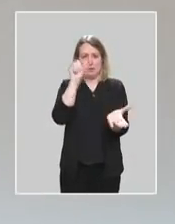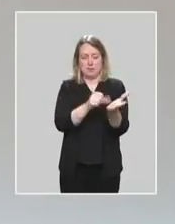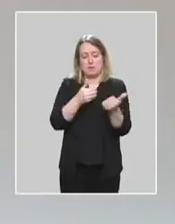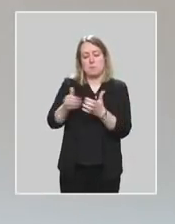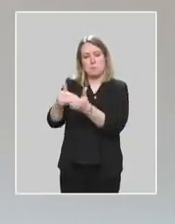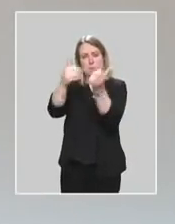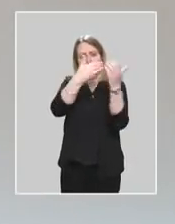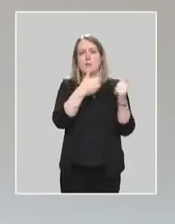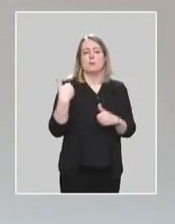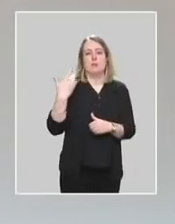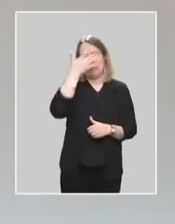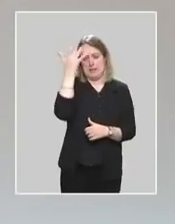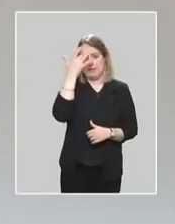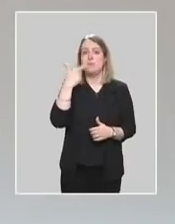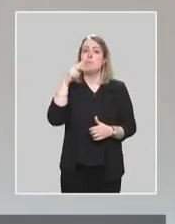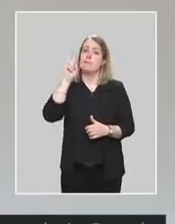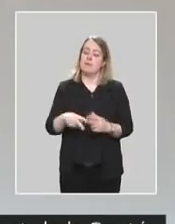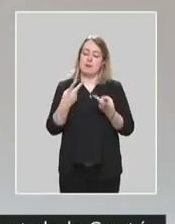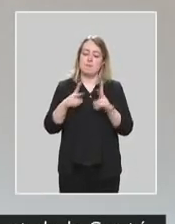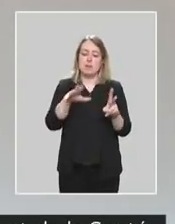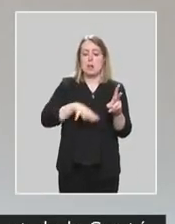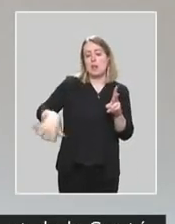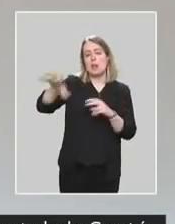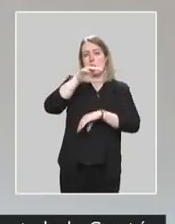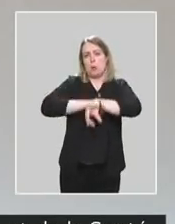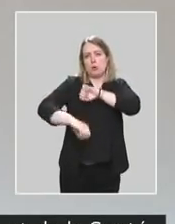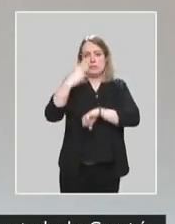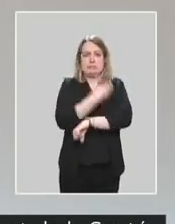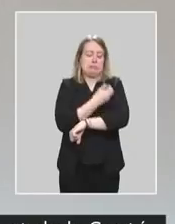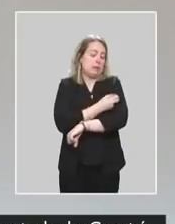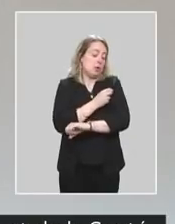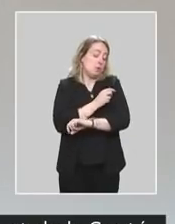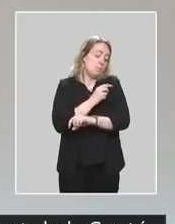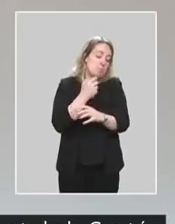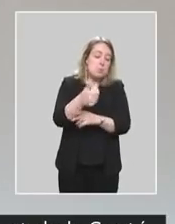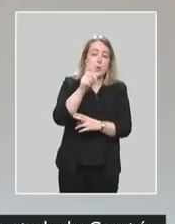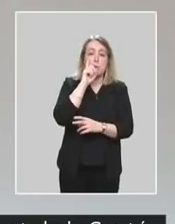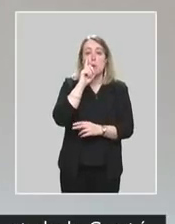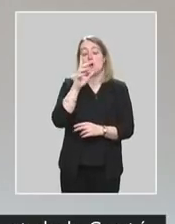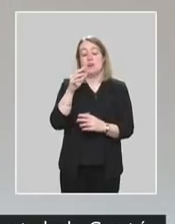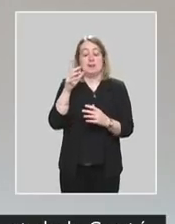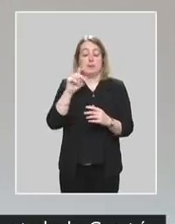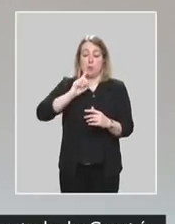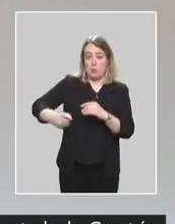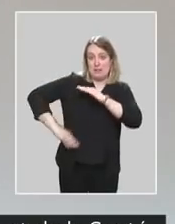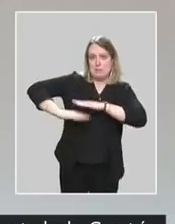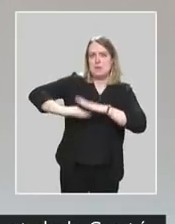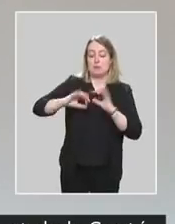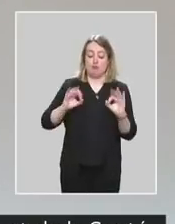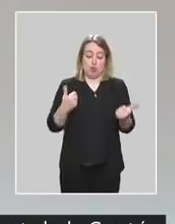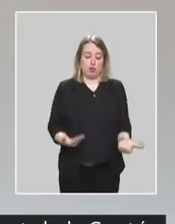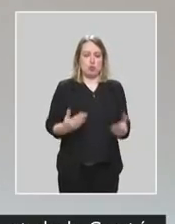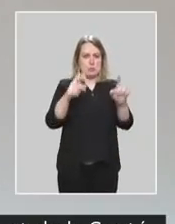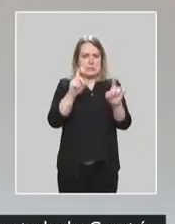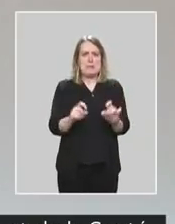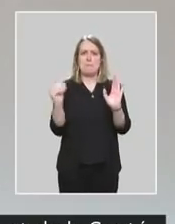encore beaucoup à la campagne vaccinale parce qu'ils étaient limités en termes de commandes de vaccins. Aujourd'hui, il reste 1100 centres, donc ça veut dire qu'il y a un